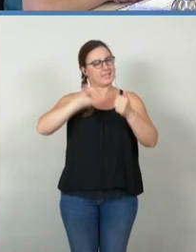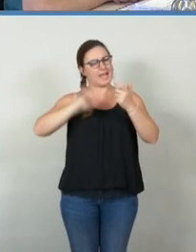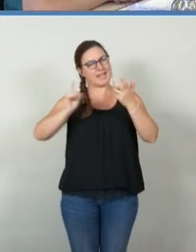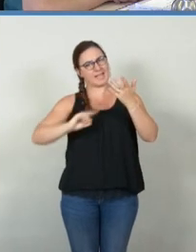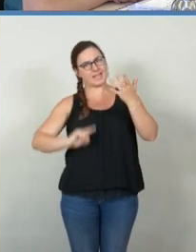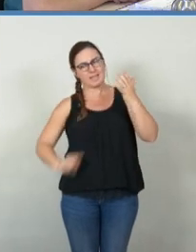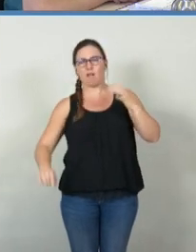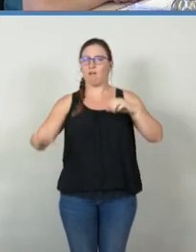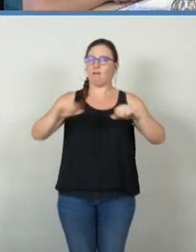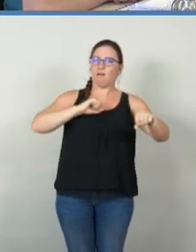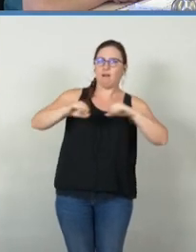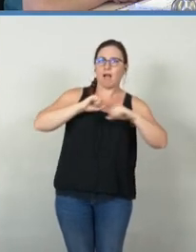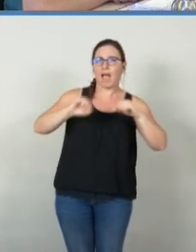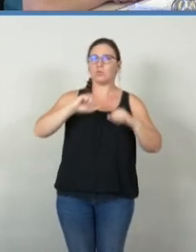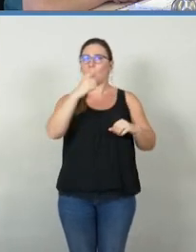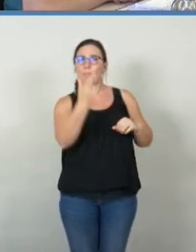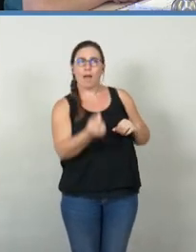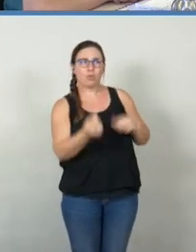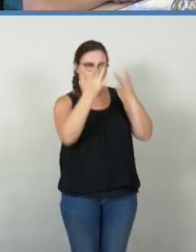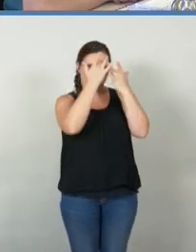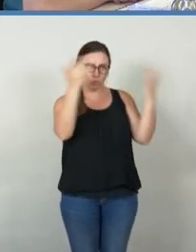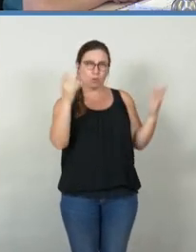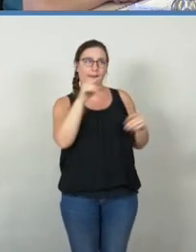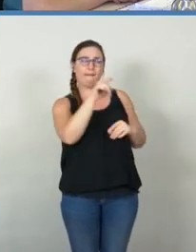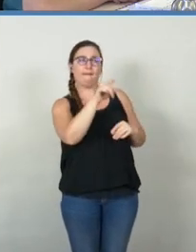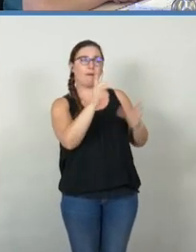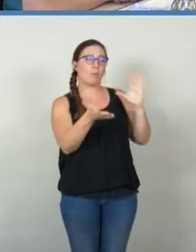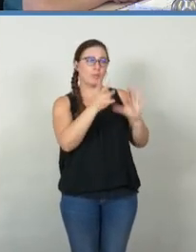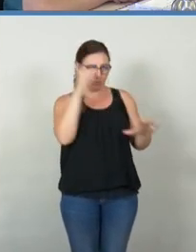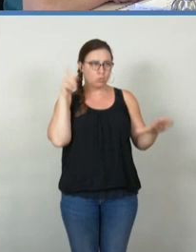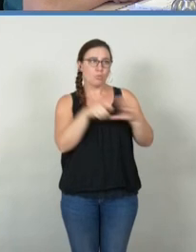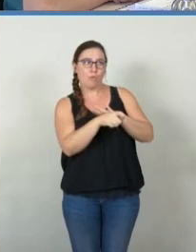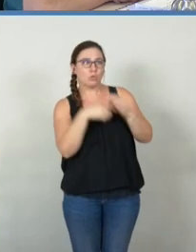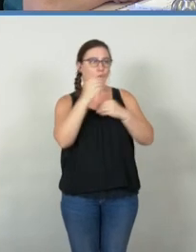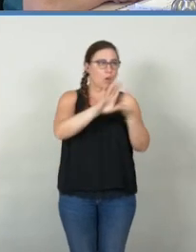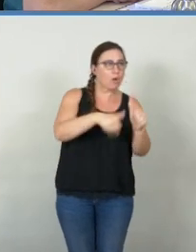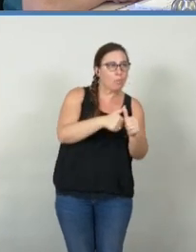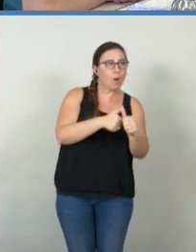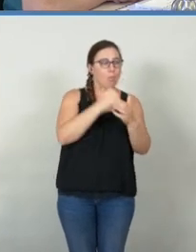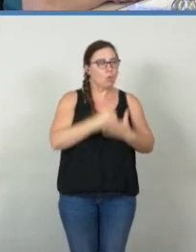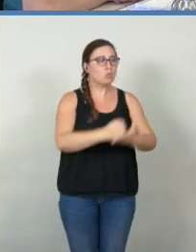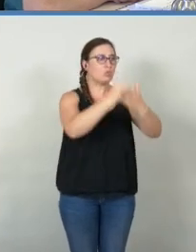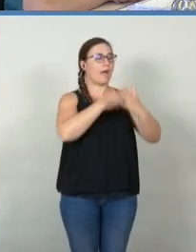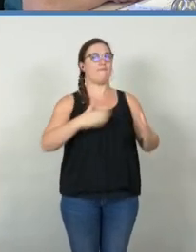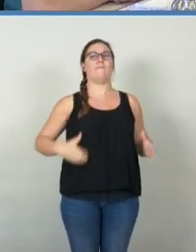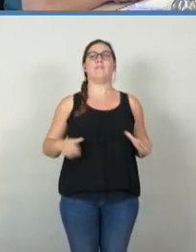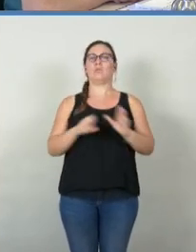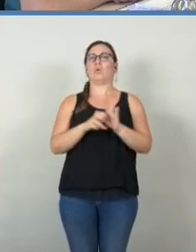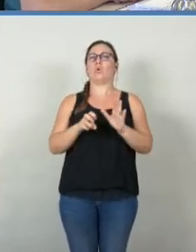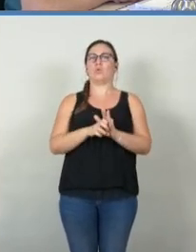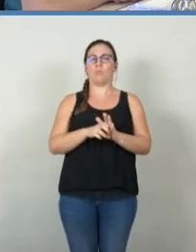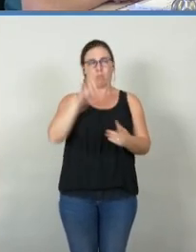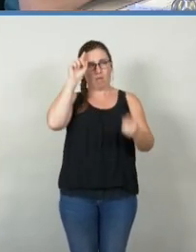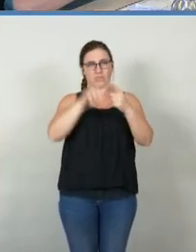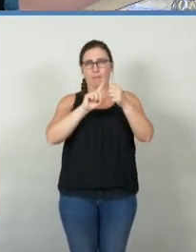toute action d'un acteur culturel du territoire qui bénéficierait donc de subventions et d'accompagnement et de soutien de la Ville de Grenoble sur les différents